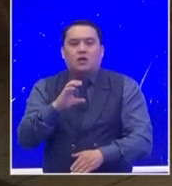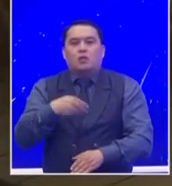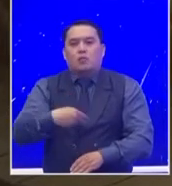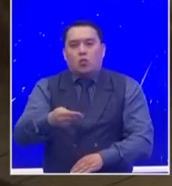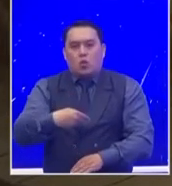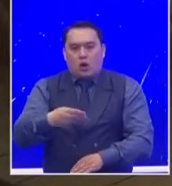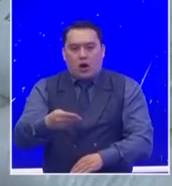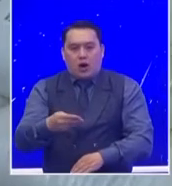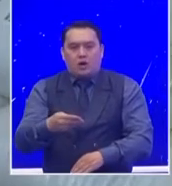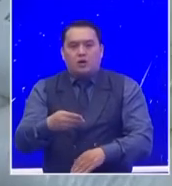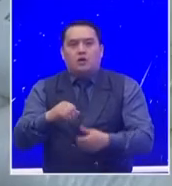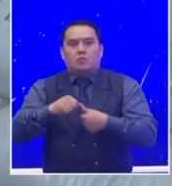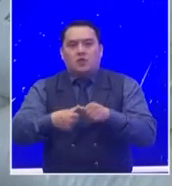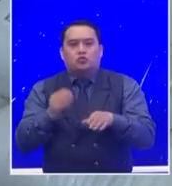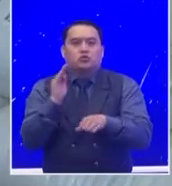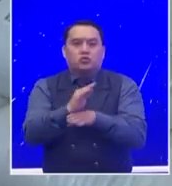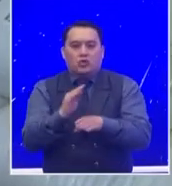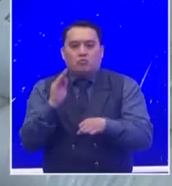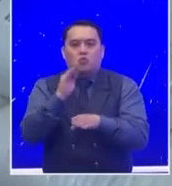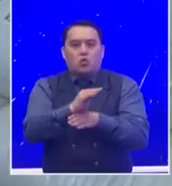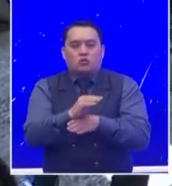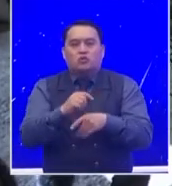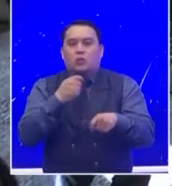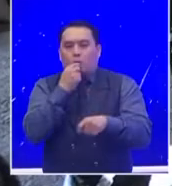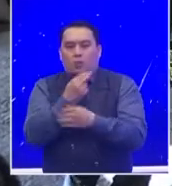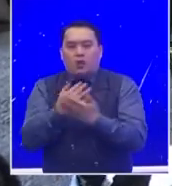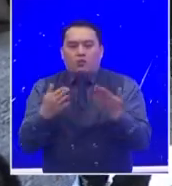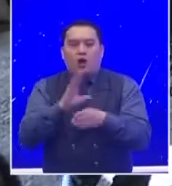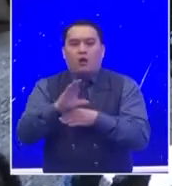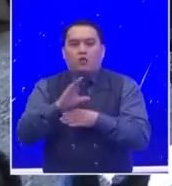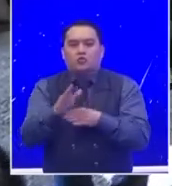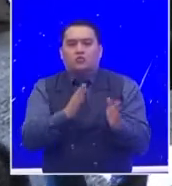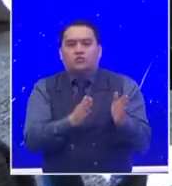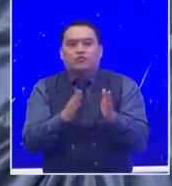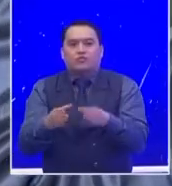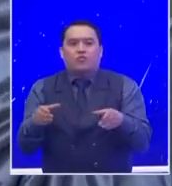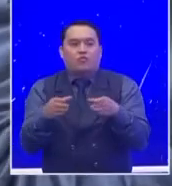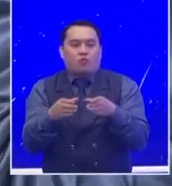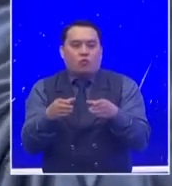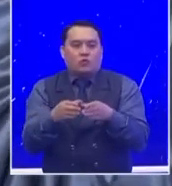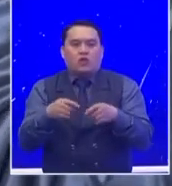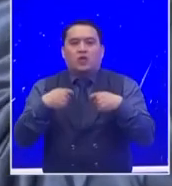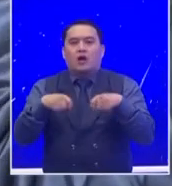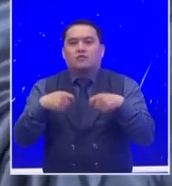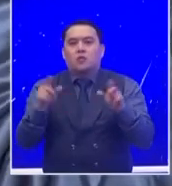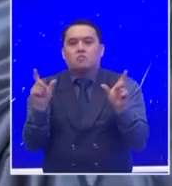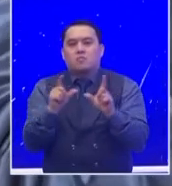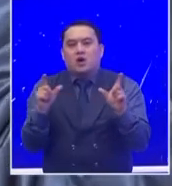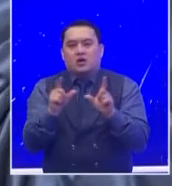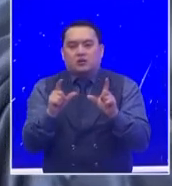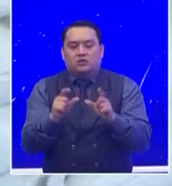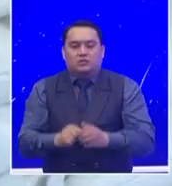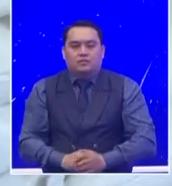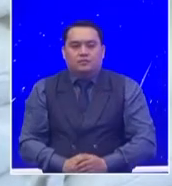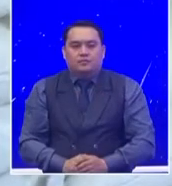муки. Склады постоянно пополняются, а социально значимые продукты отправляются стабилизационным фондом на прилавки торговых точек и